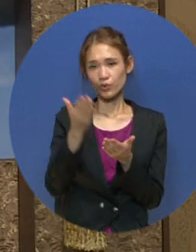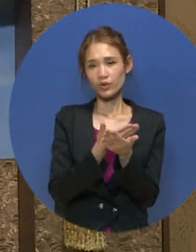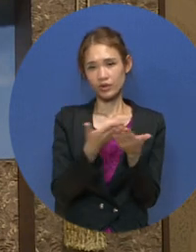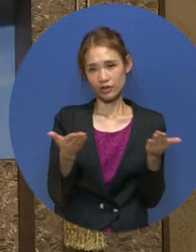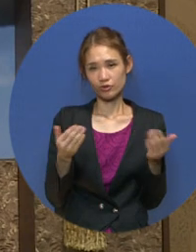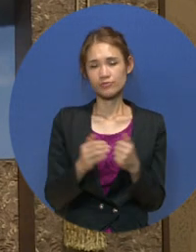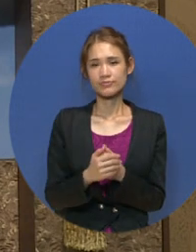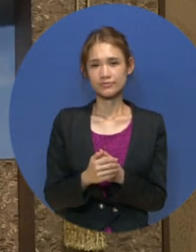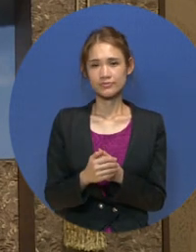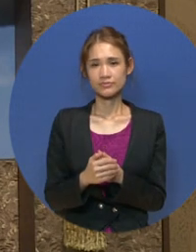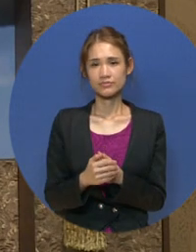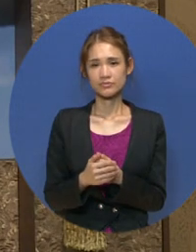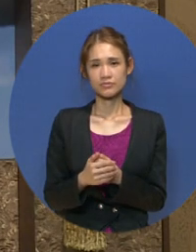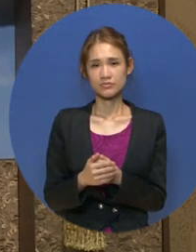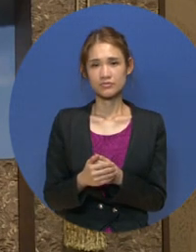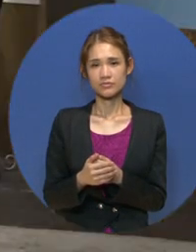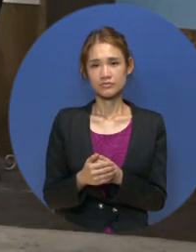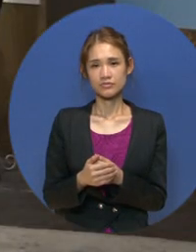하고요. 네. 또